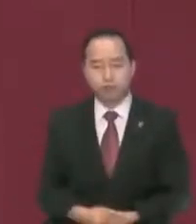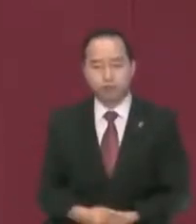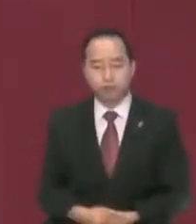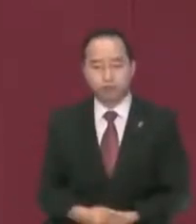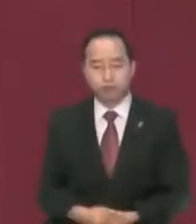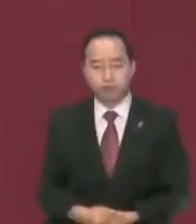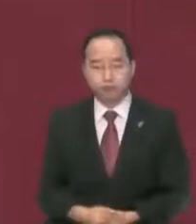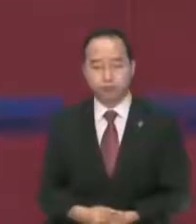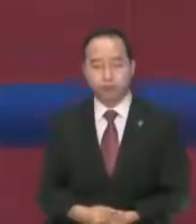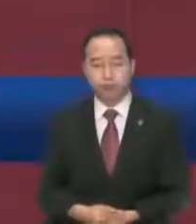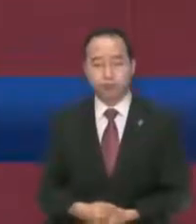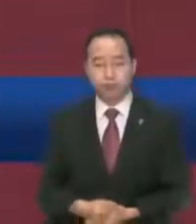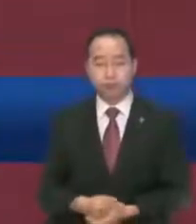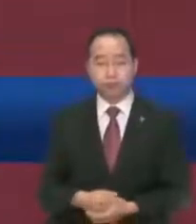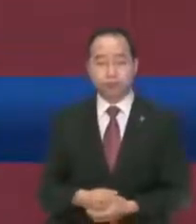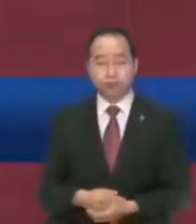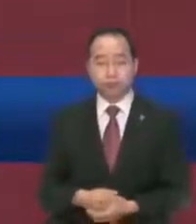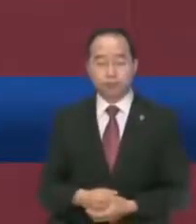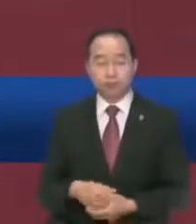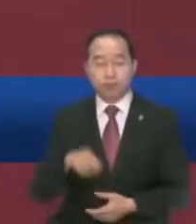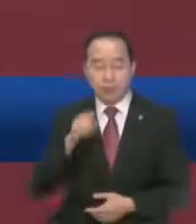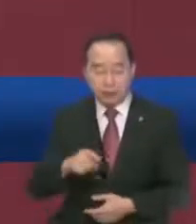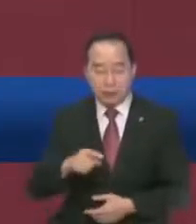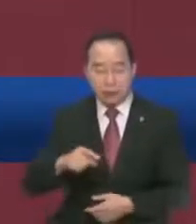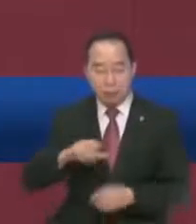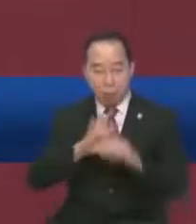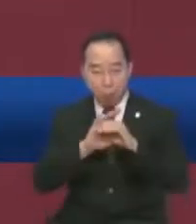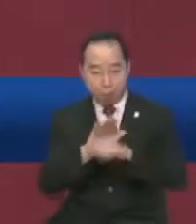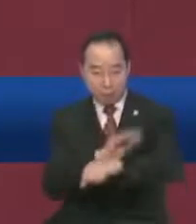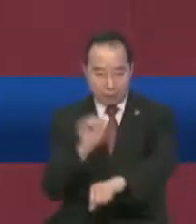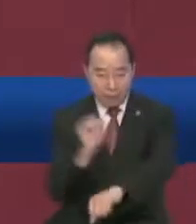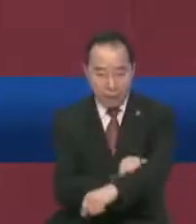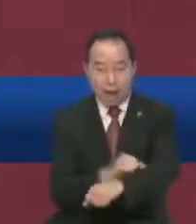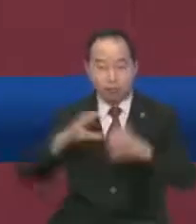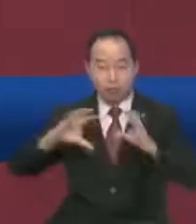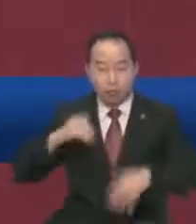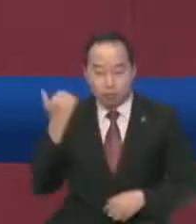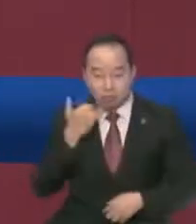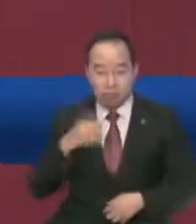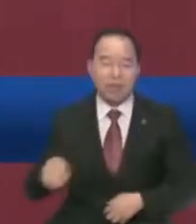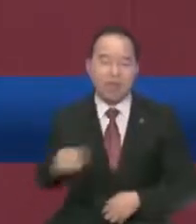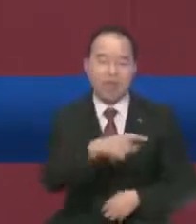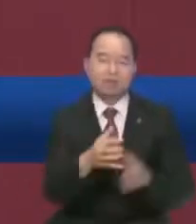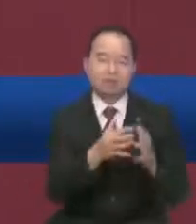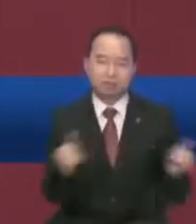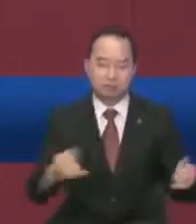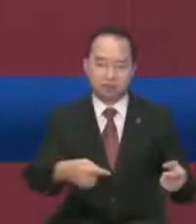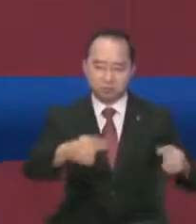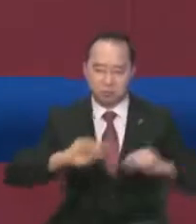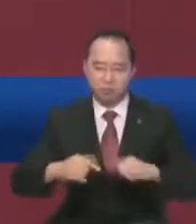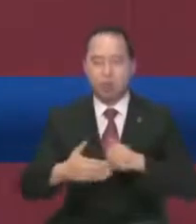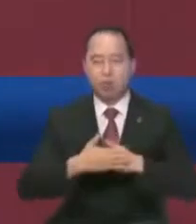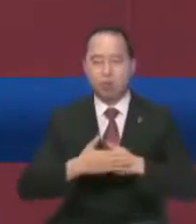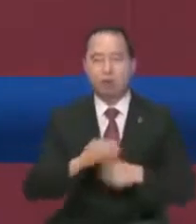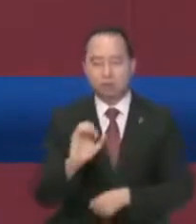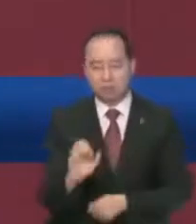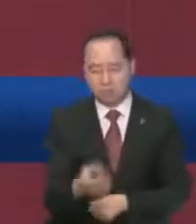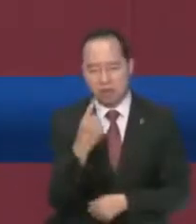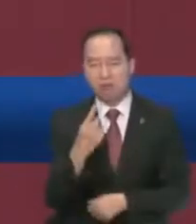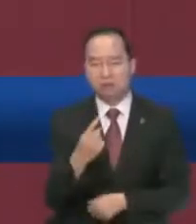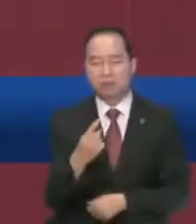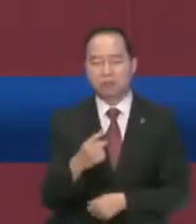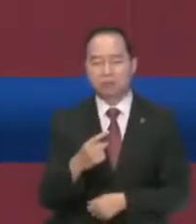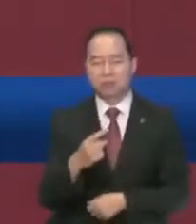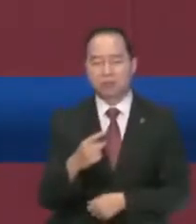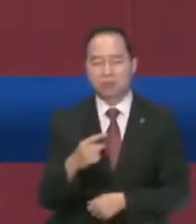모범국가는 국민의 참여를 통한 성취였습니다. 참으로 자랑스러운 국민입니다.